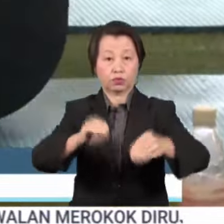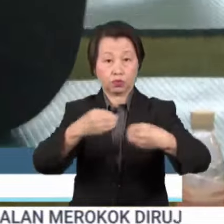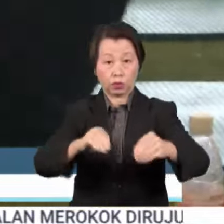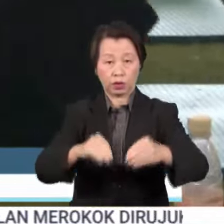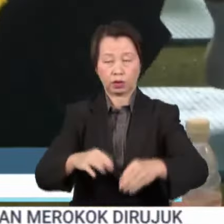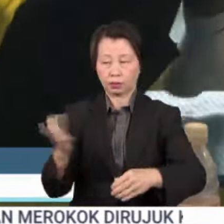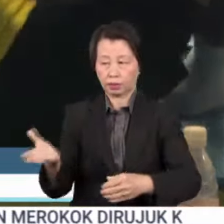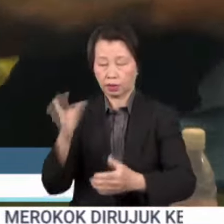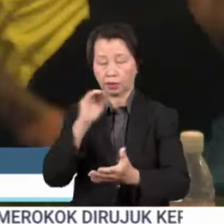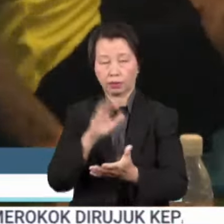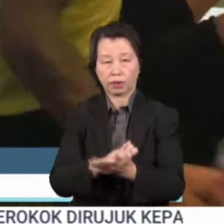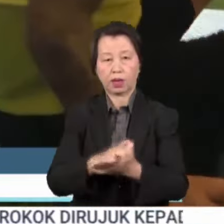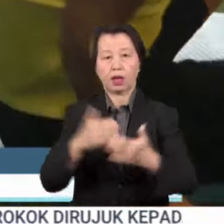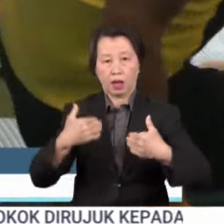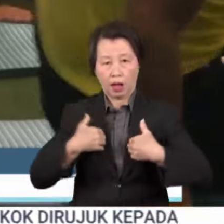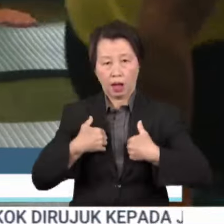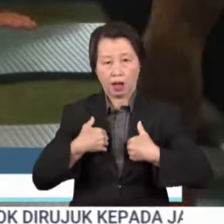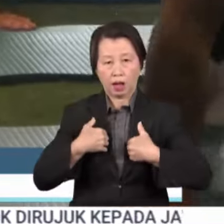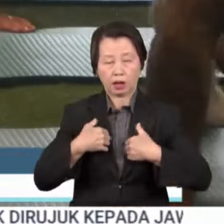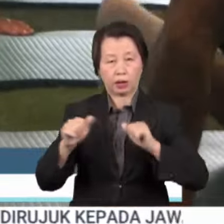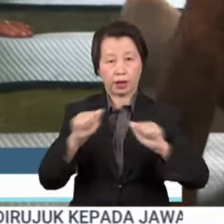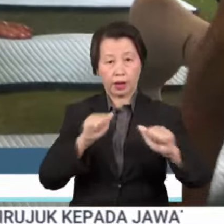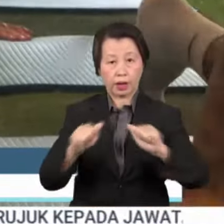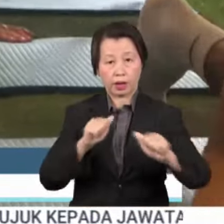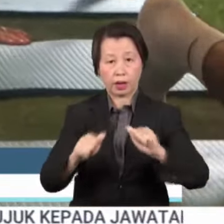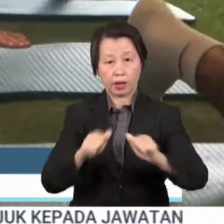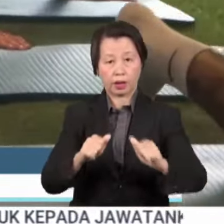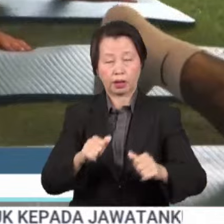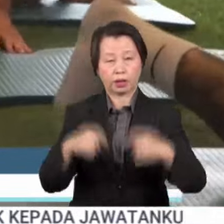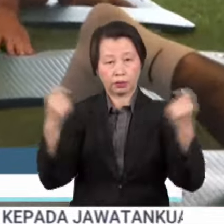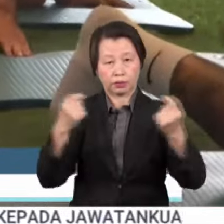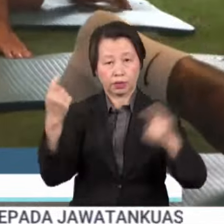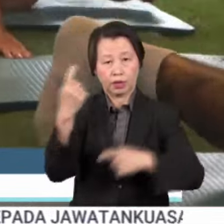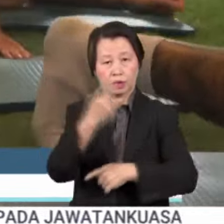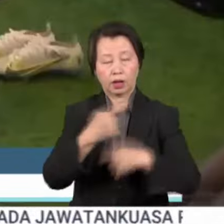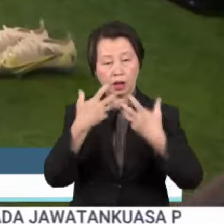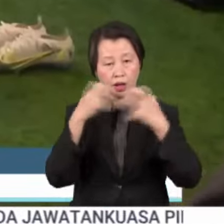Beliau percaya dengan adanya acara dan aktiviti di Festival